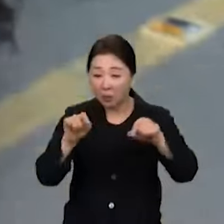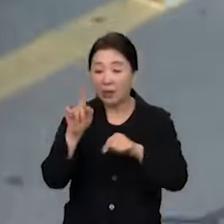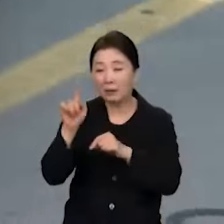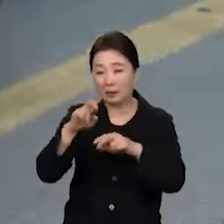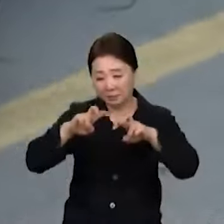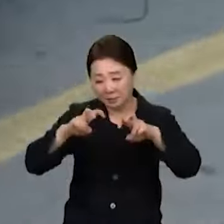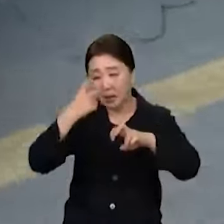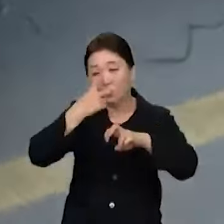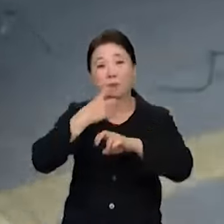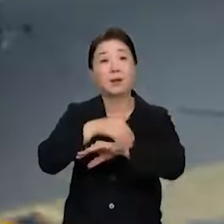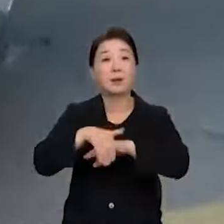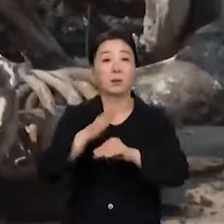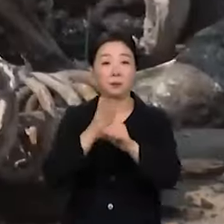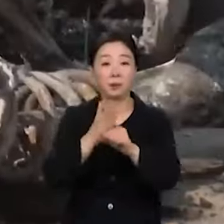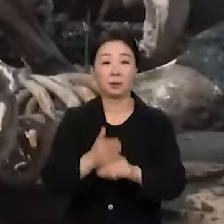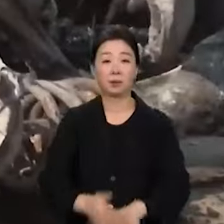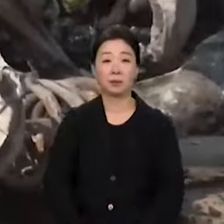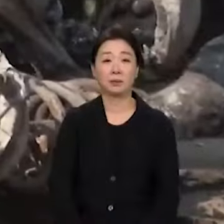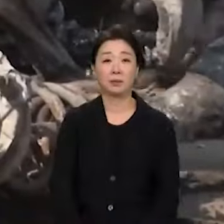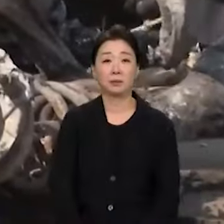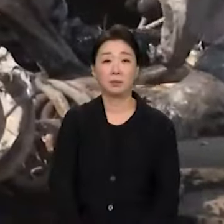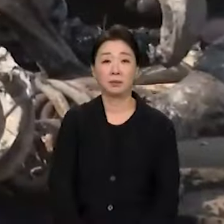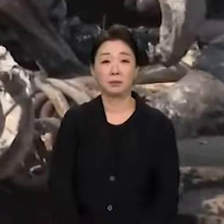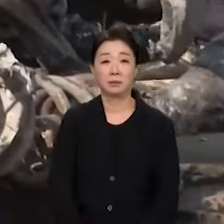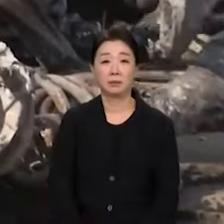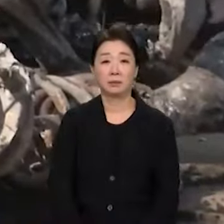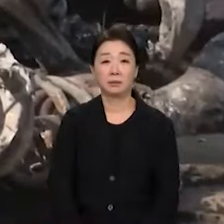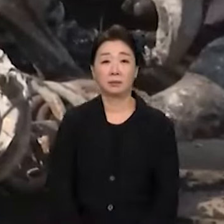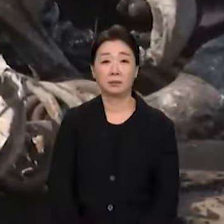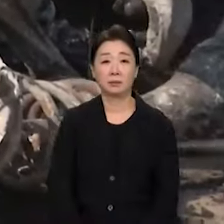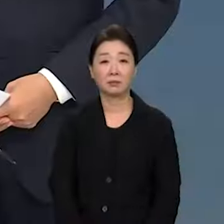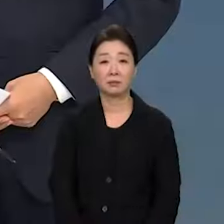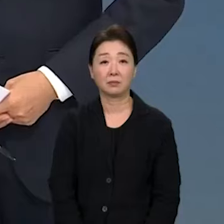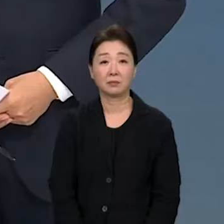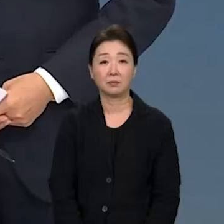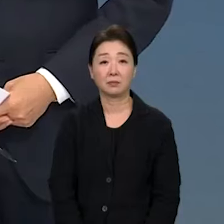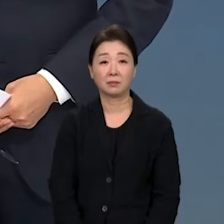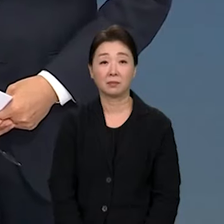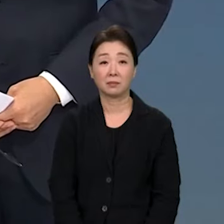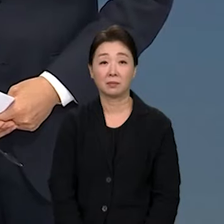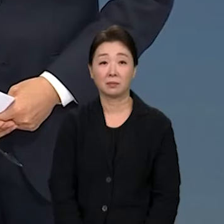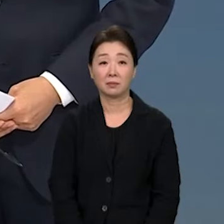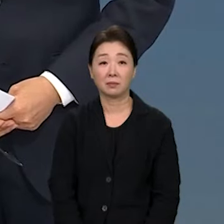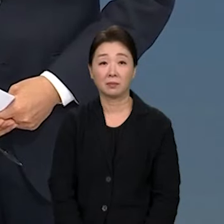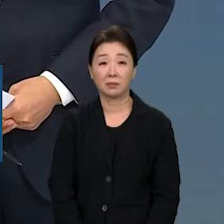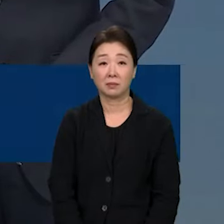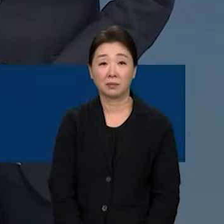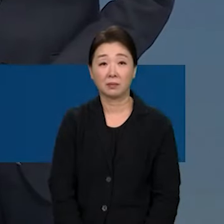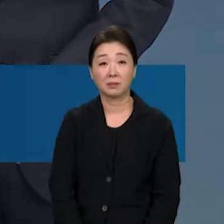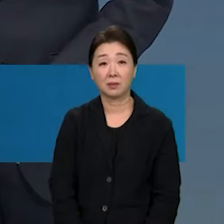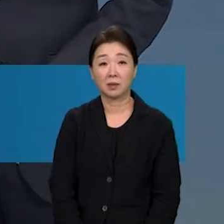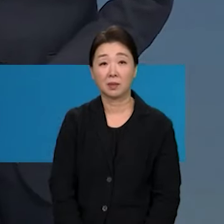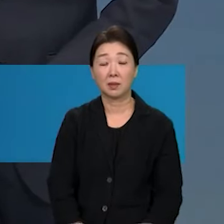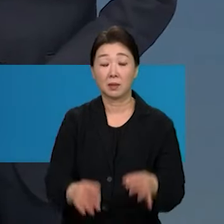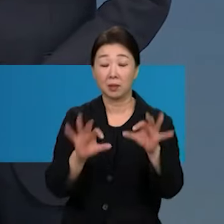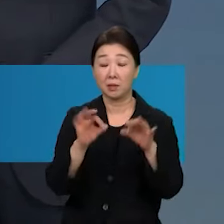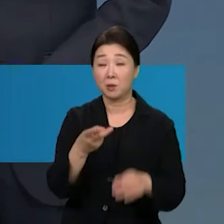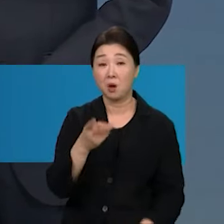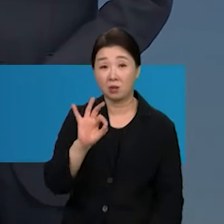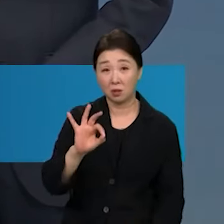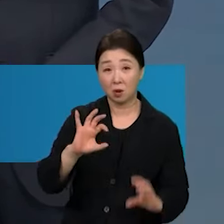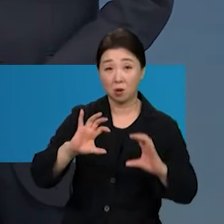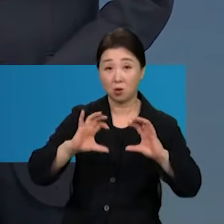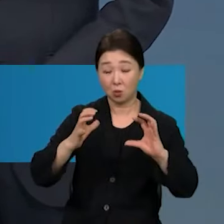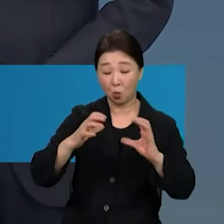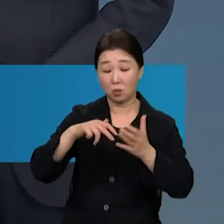감식에 들어갑니다. JTBC 이자연입니다. 새로 임명된 김형석 독립기념관장을